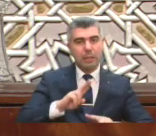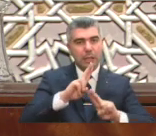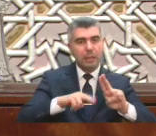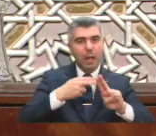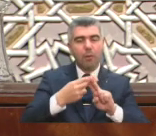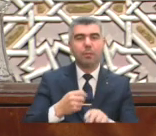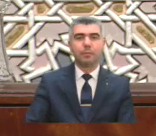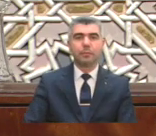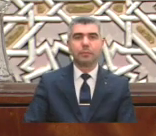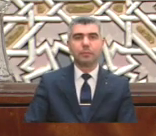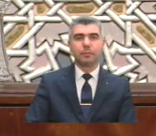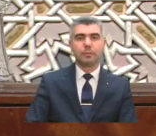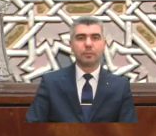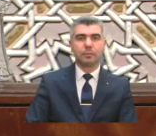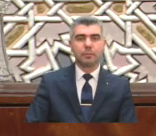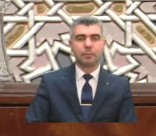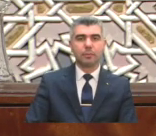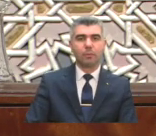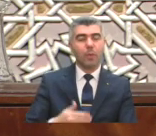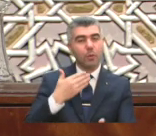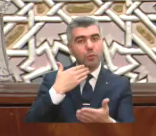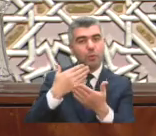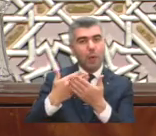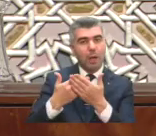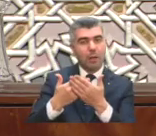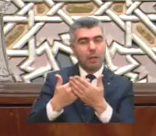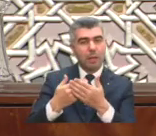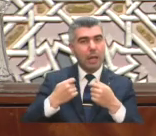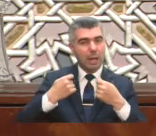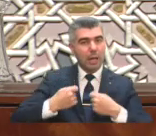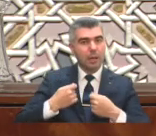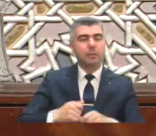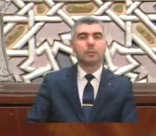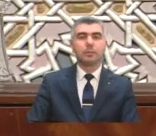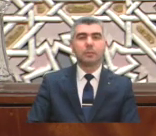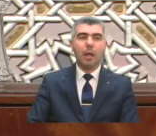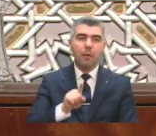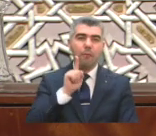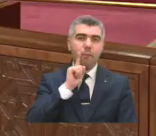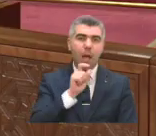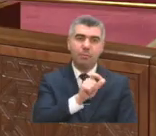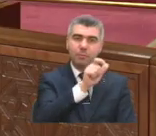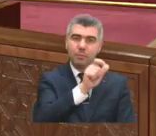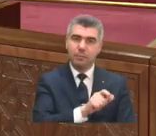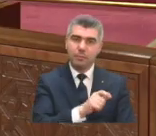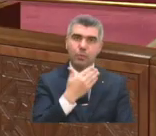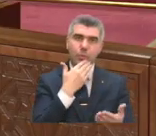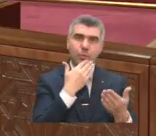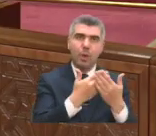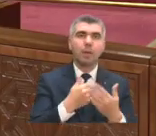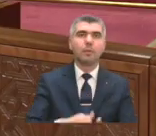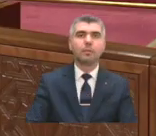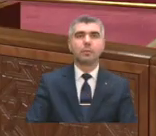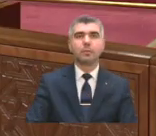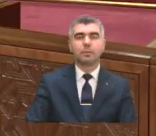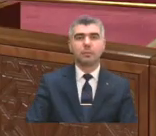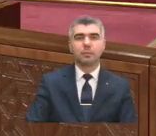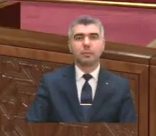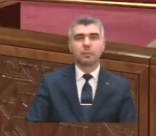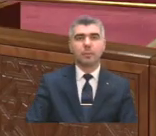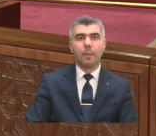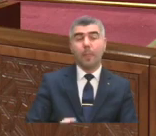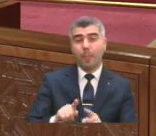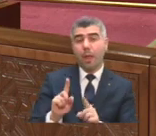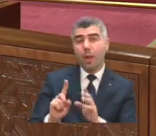الوزيرة. جزيلا السيد الرئيس. شكرا السيدة النائبة المحترمة. نبغي نشير